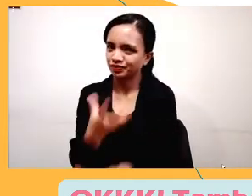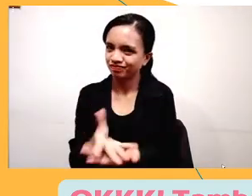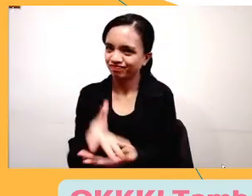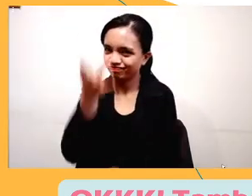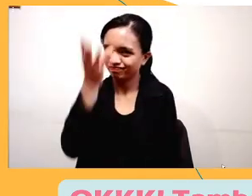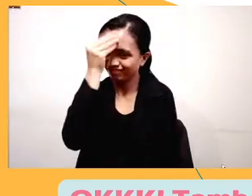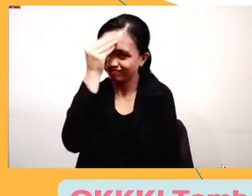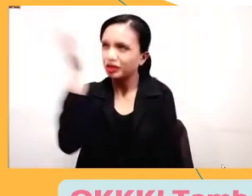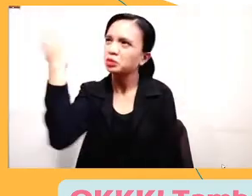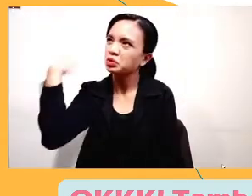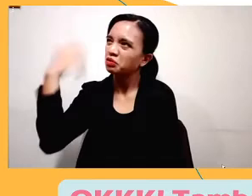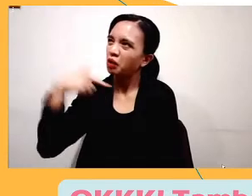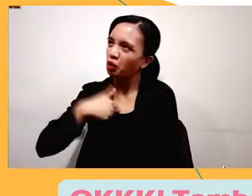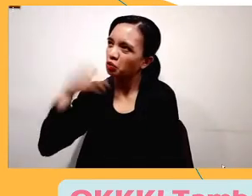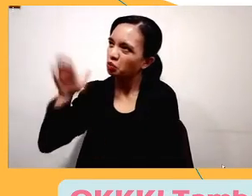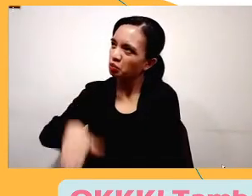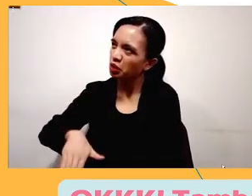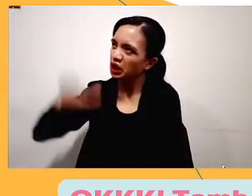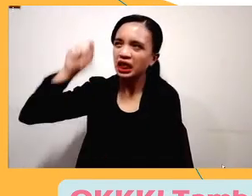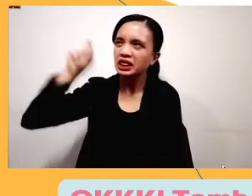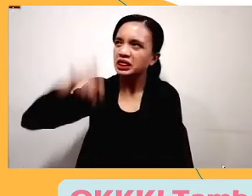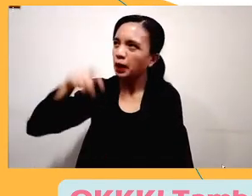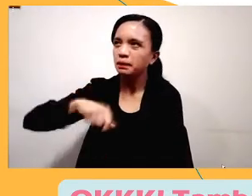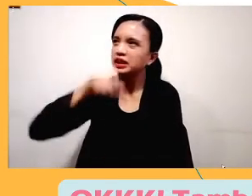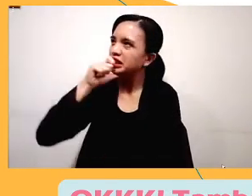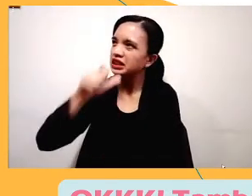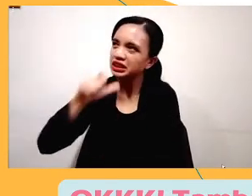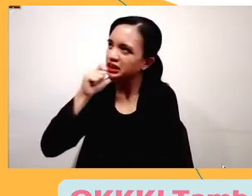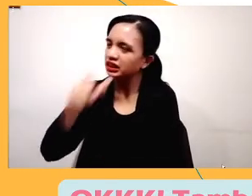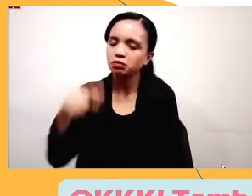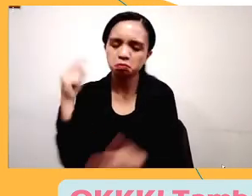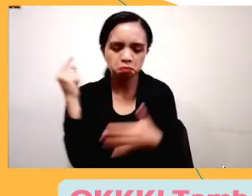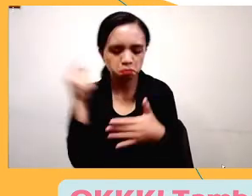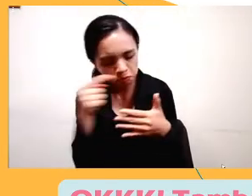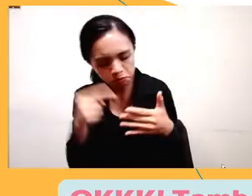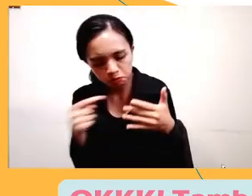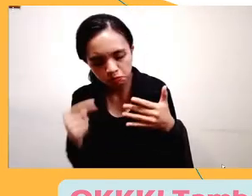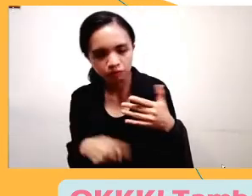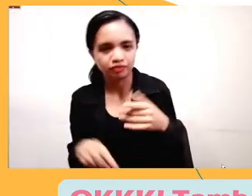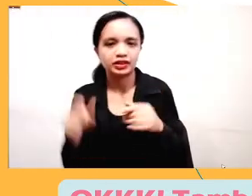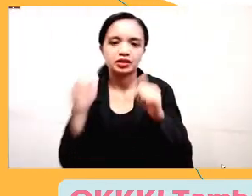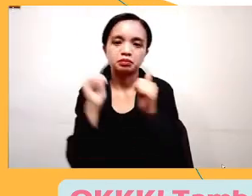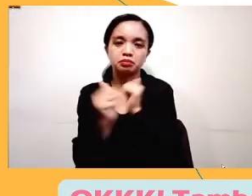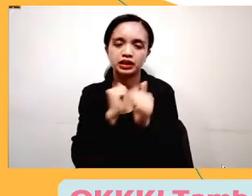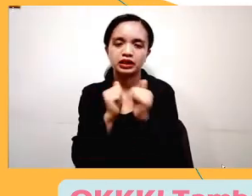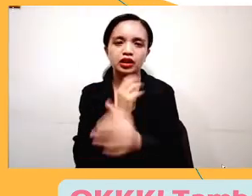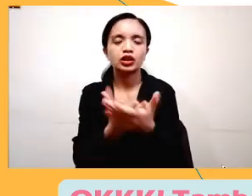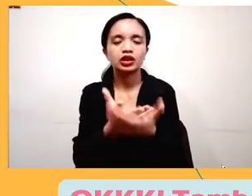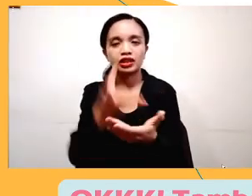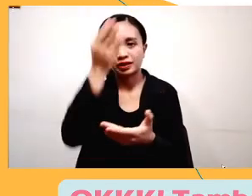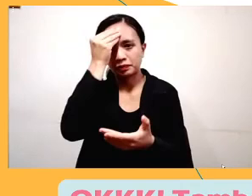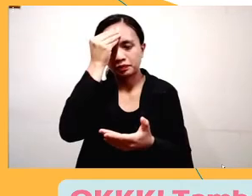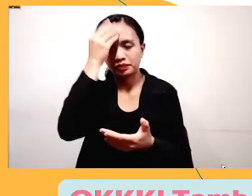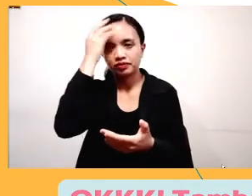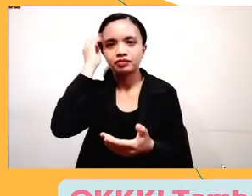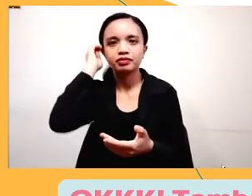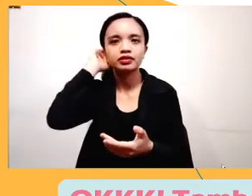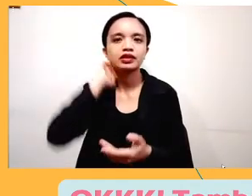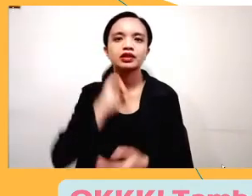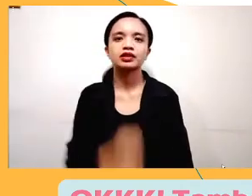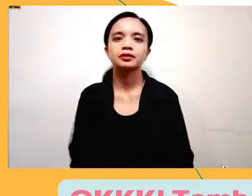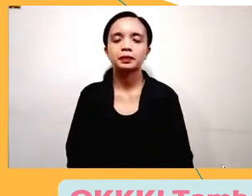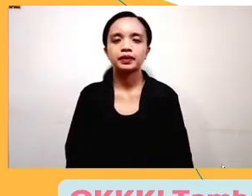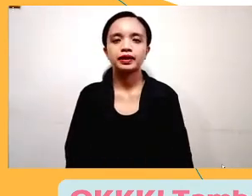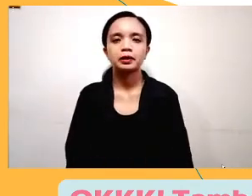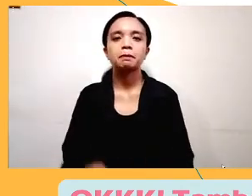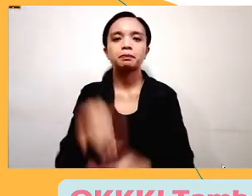noong bata ako. Hindi pala dapat ganun yun at lahat. No? You unlearn the things that you have learned. So,